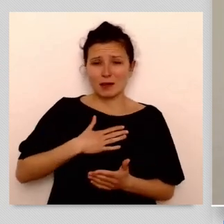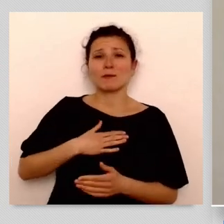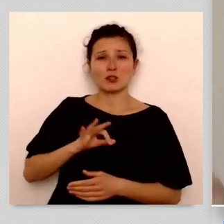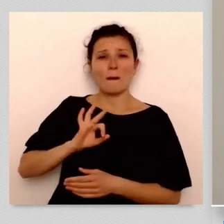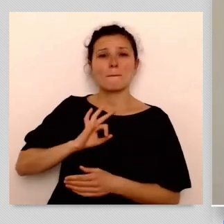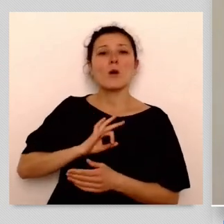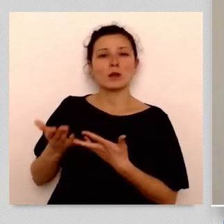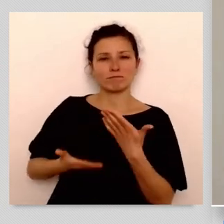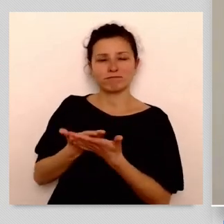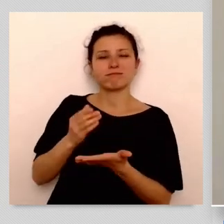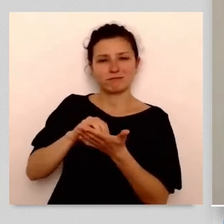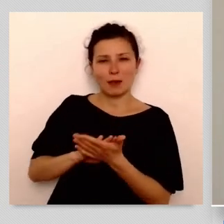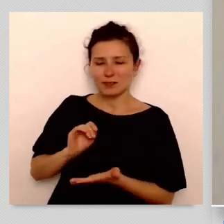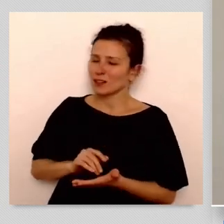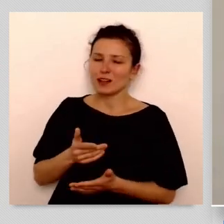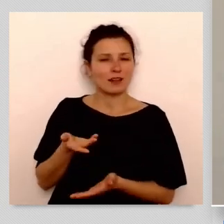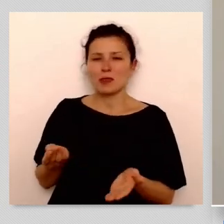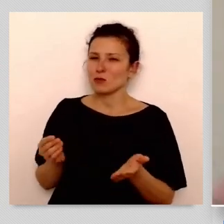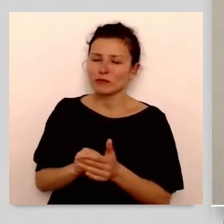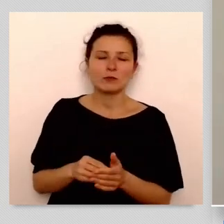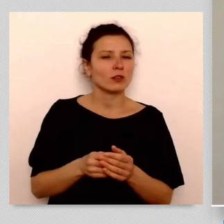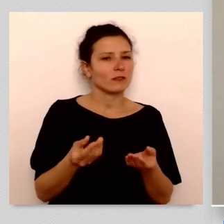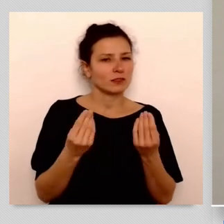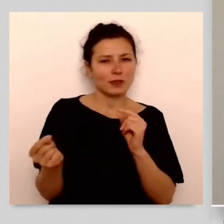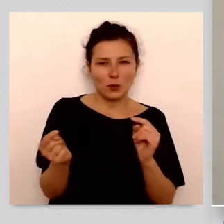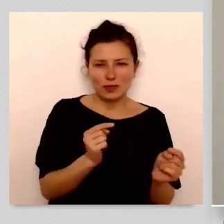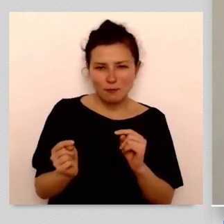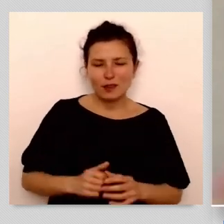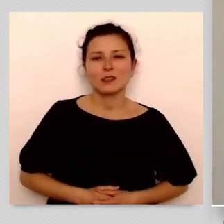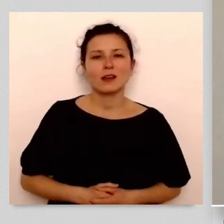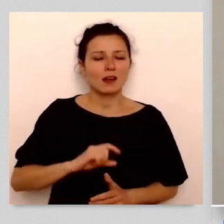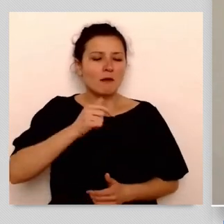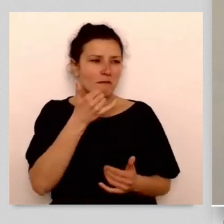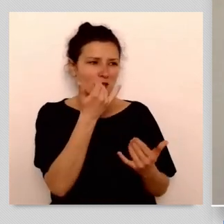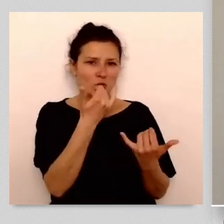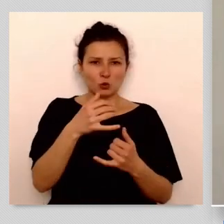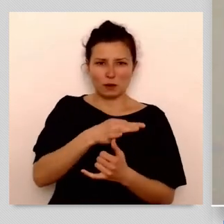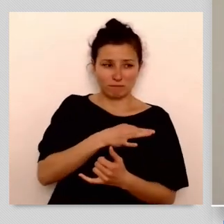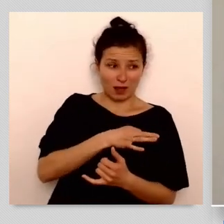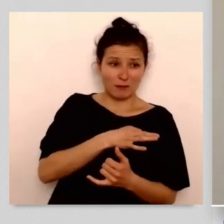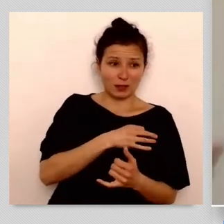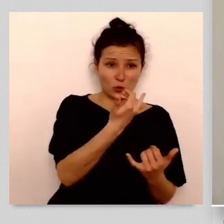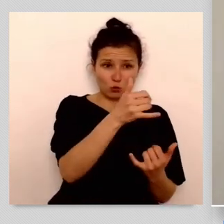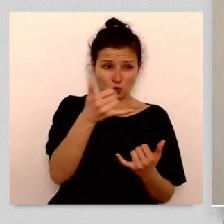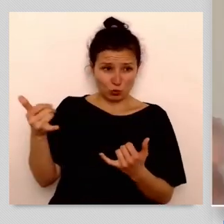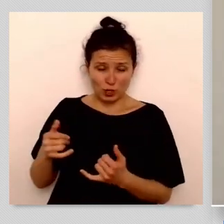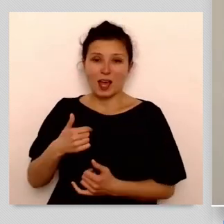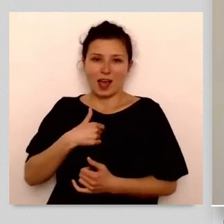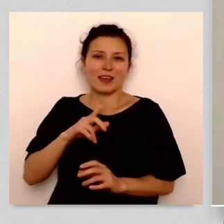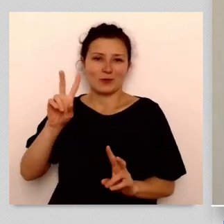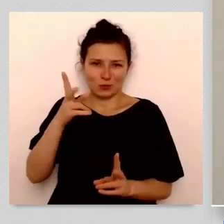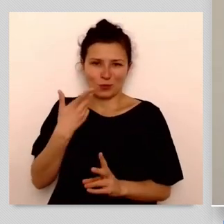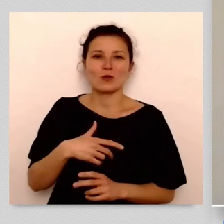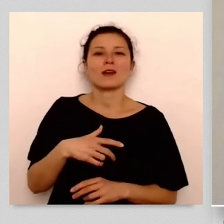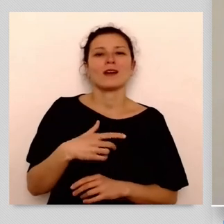to jest świetna debata. My z różnych partii politycznych, a ja z Parlamentu Europejskiego wiemy, jak bardzo możemy